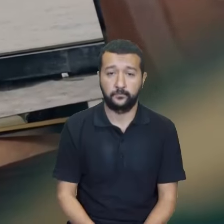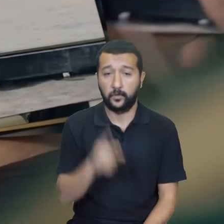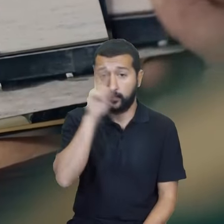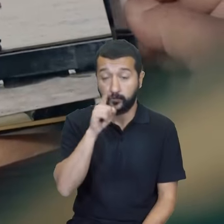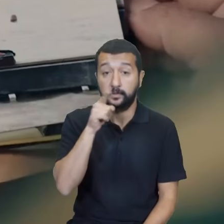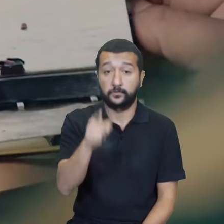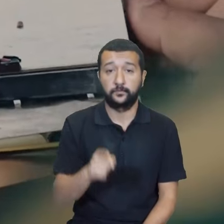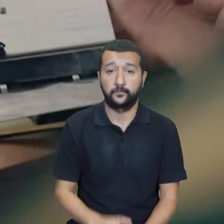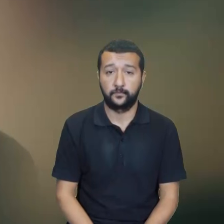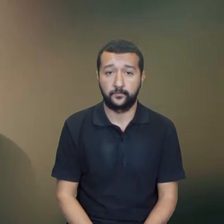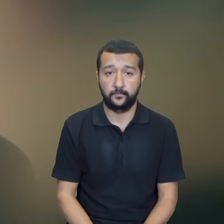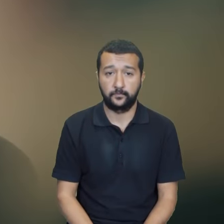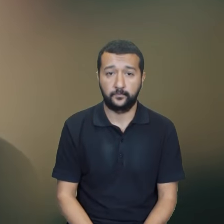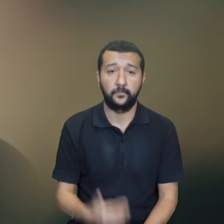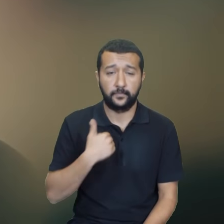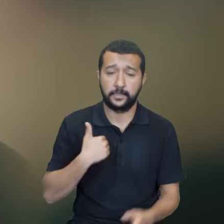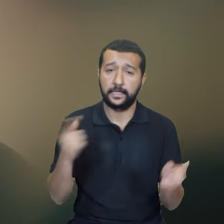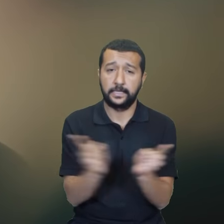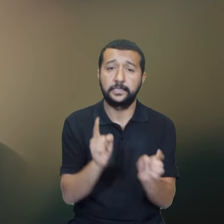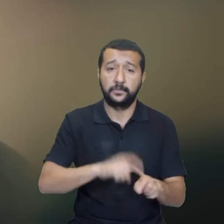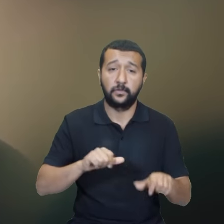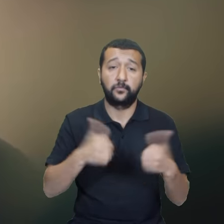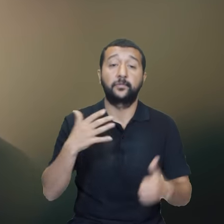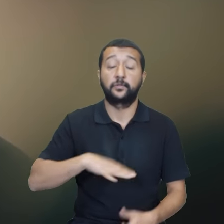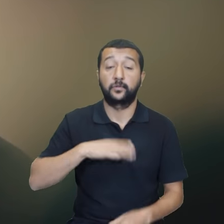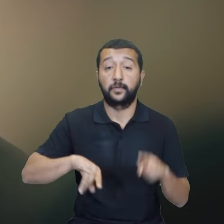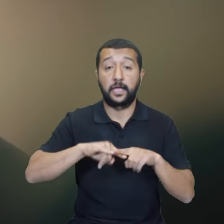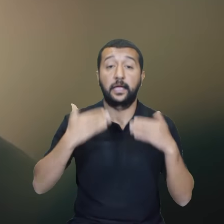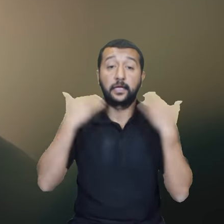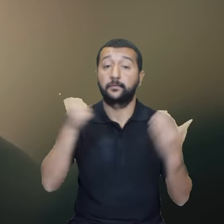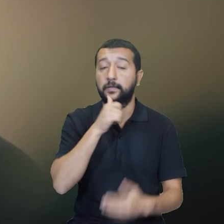O yüzden ben en kısa sürede boşanmak istiyorum hakim bey.